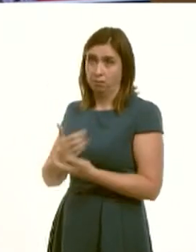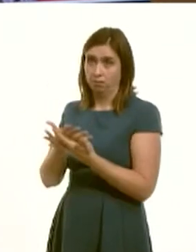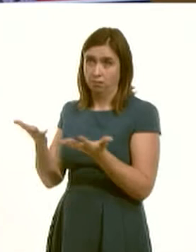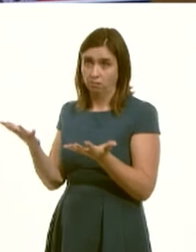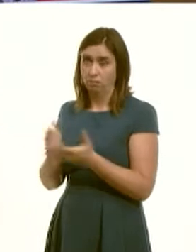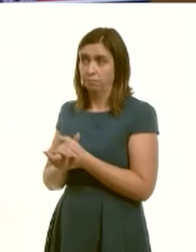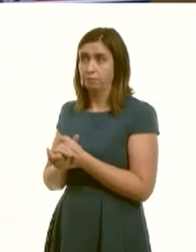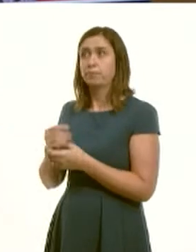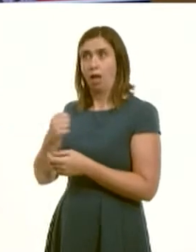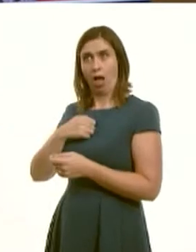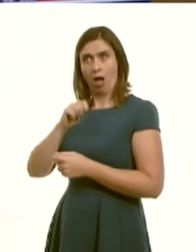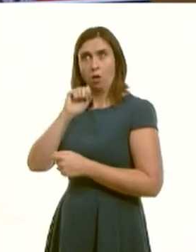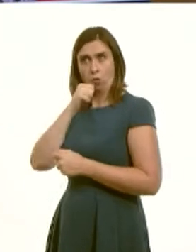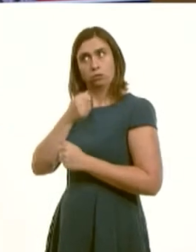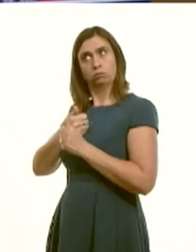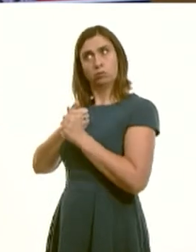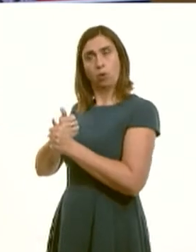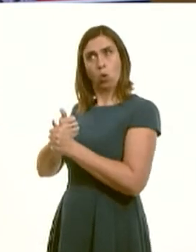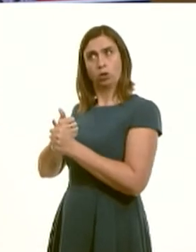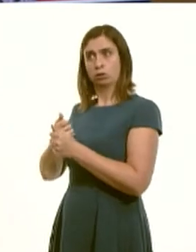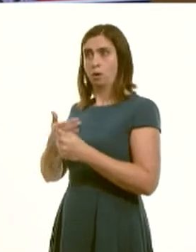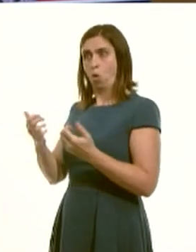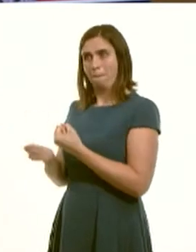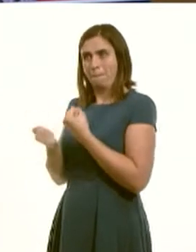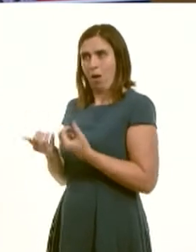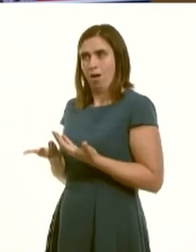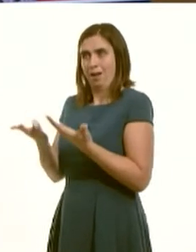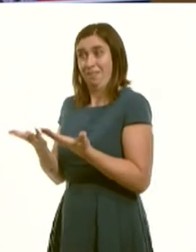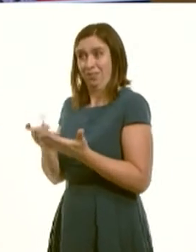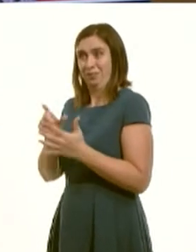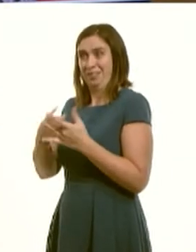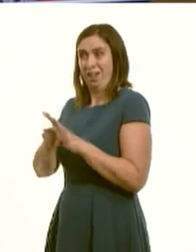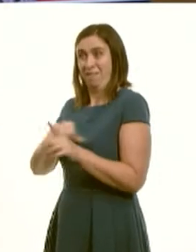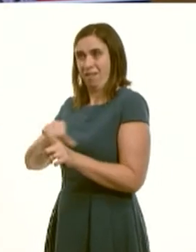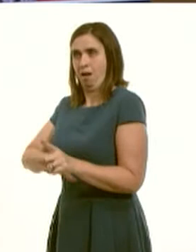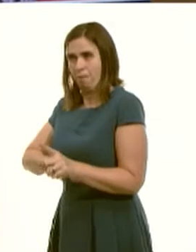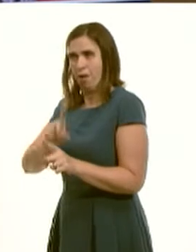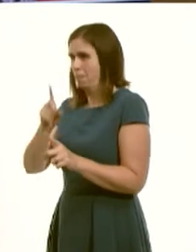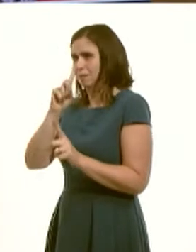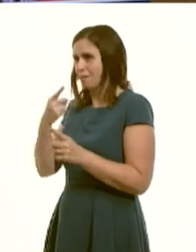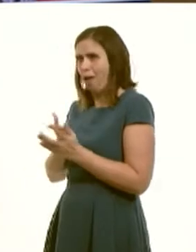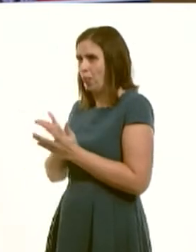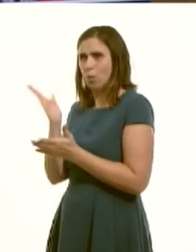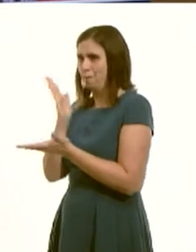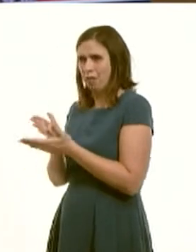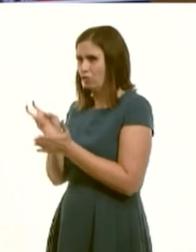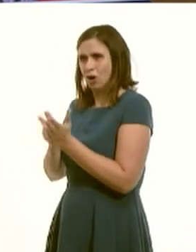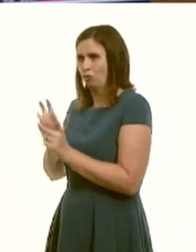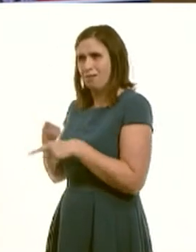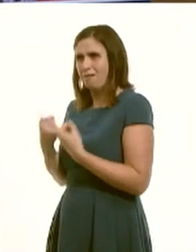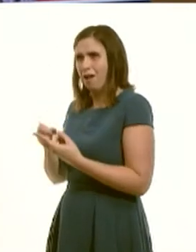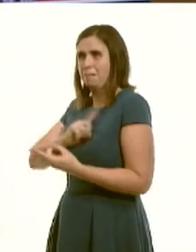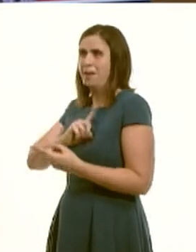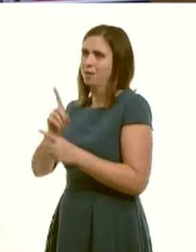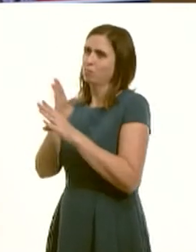Dwi ddim yn rhywbeth allwn ni wneud yng achetyndebau gorfodol, dwi'n mynd gweld, achos rhywbeth masnachol yw e, ond gaidd weid fi'n deall yn dda dros